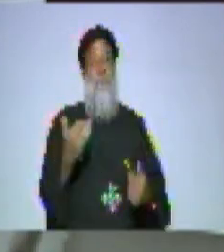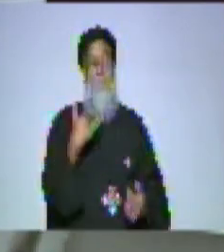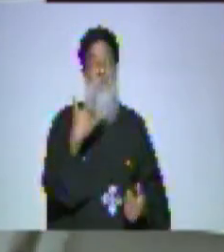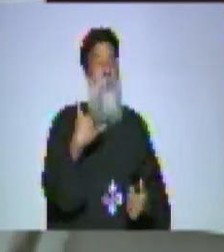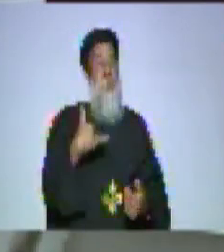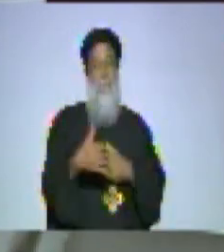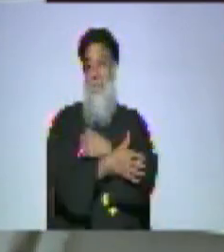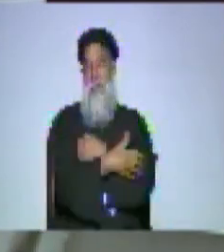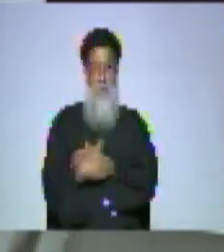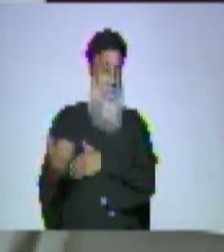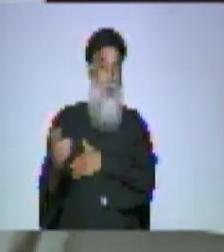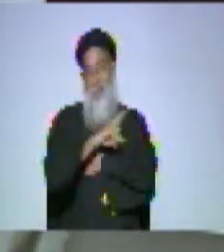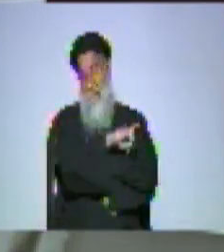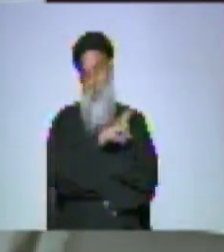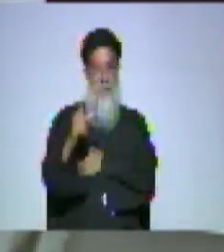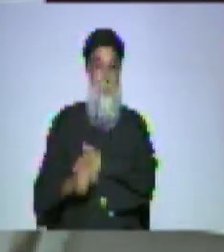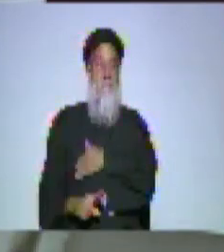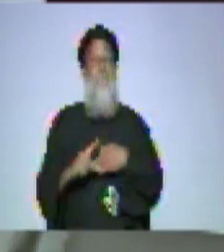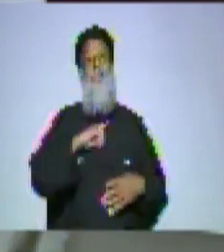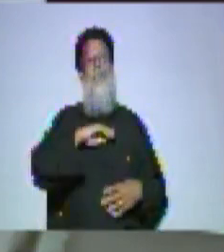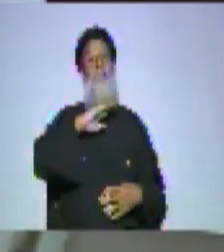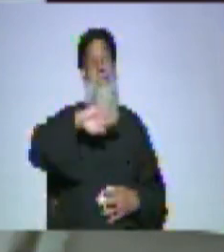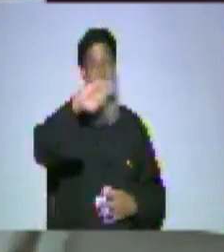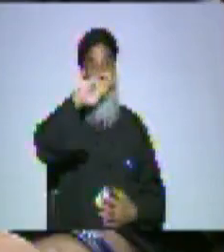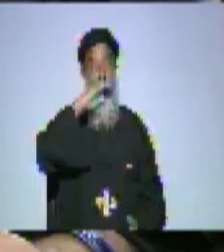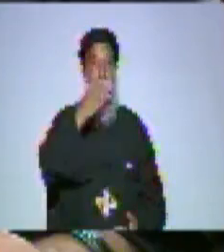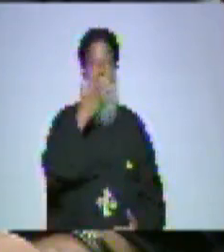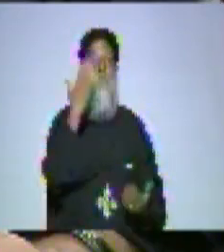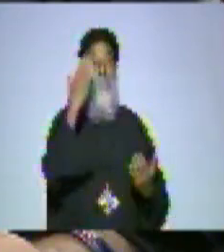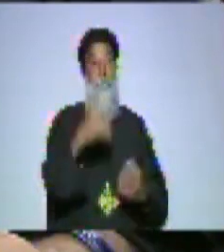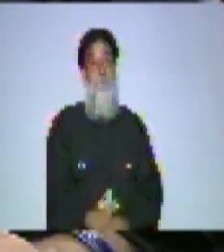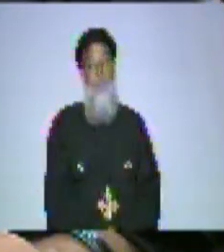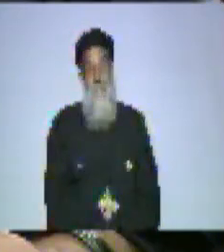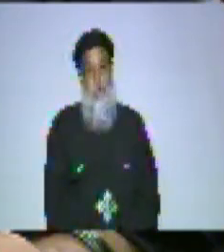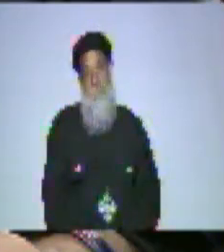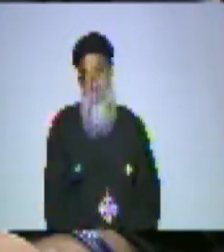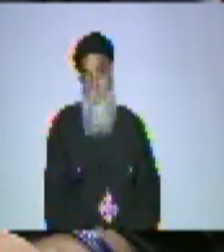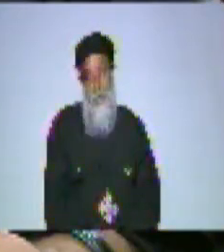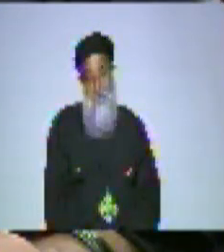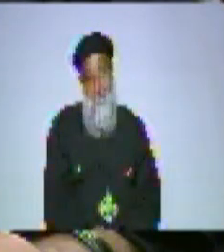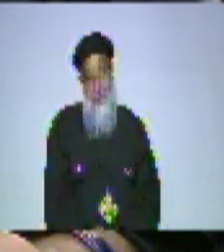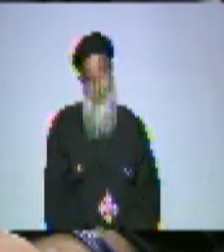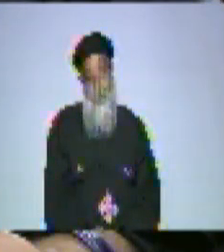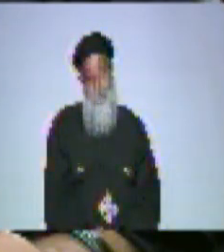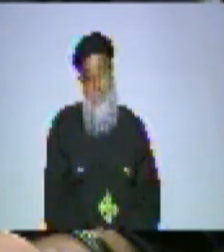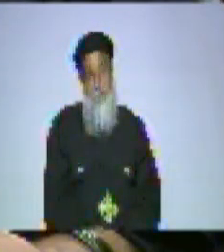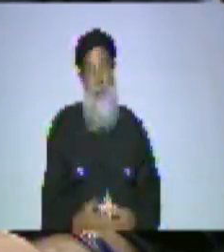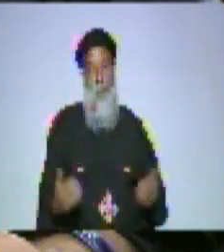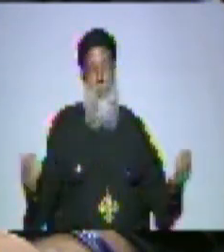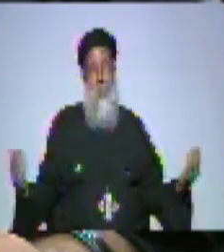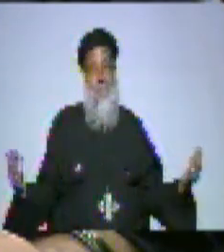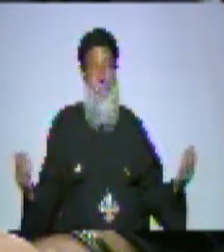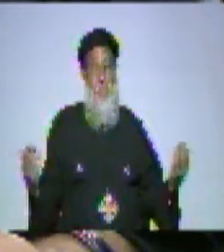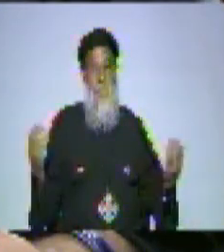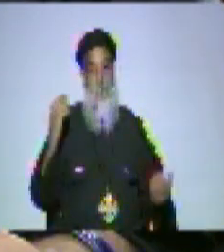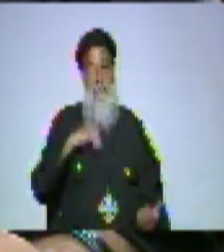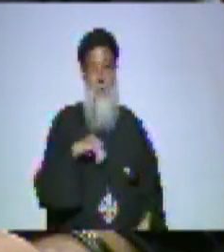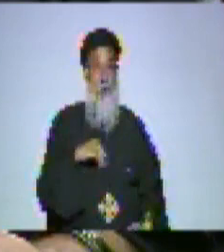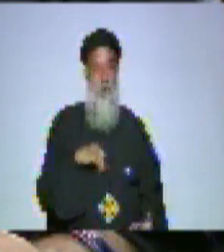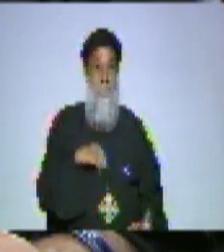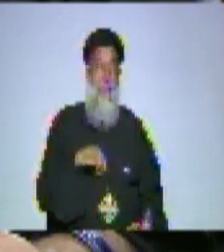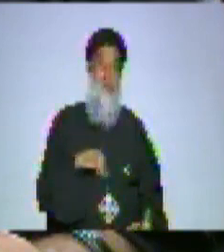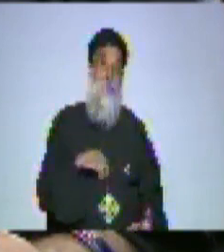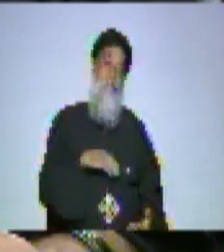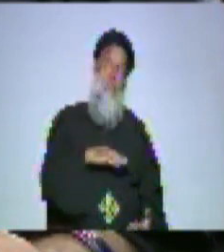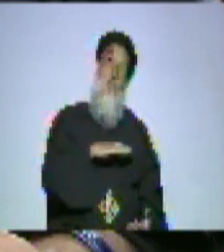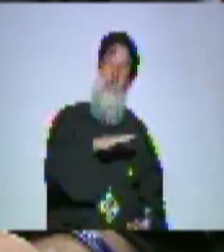يحتاج يعني بنطلب منه الكفاف باستمرار اللي يكفينا طبعا يرد الشماسي ويقول اطلبه عن صعود مياه